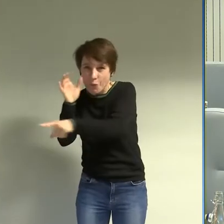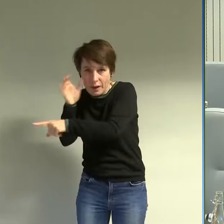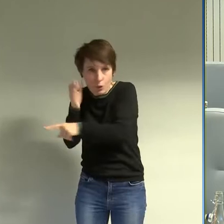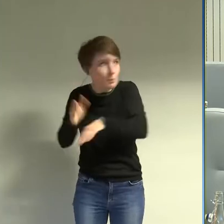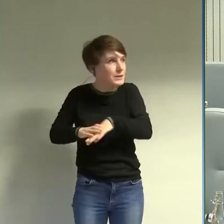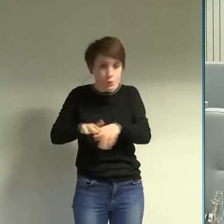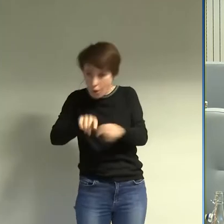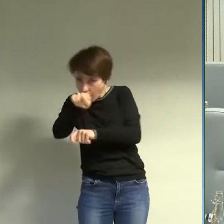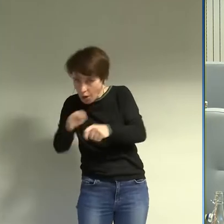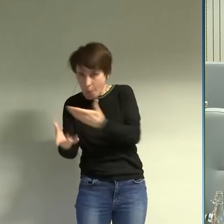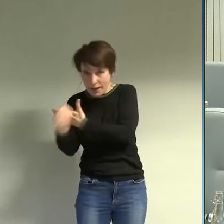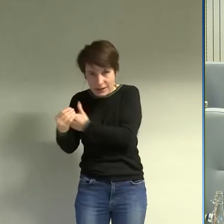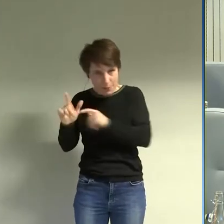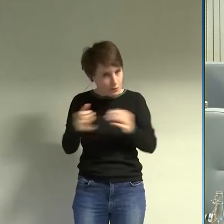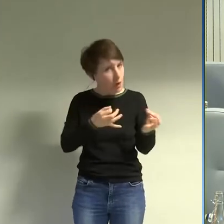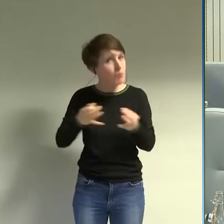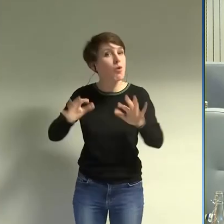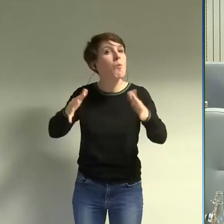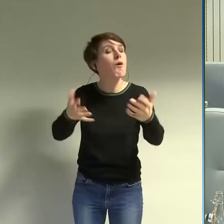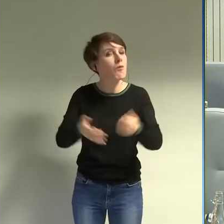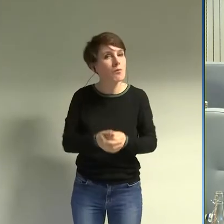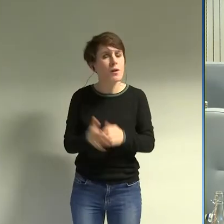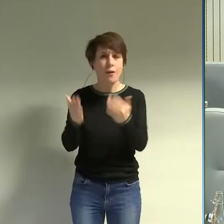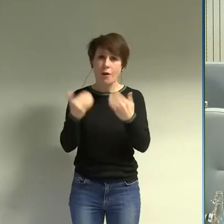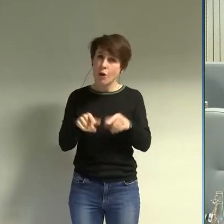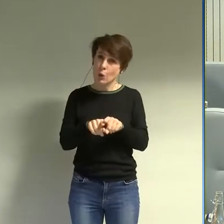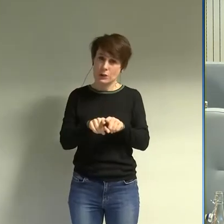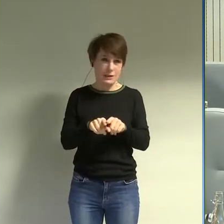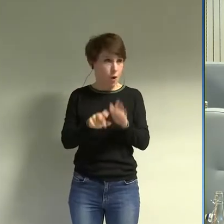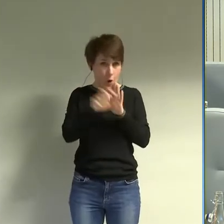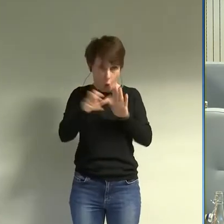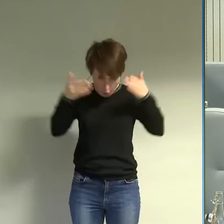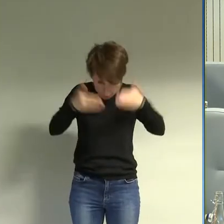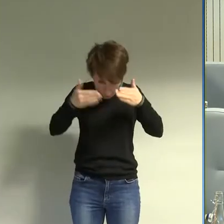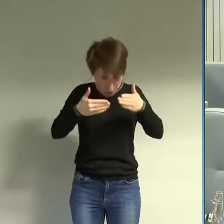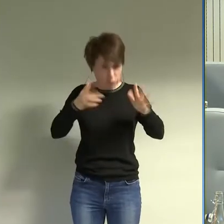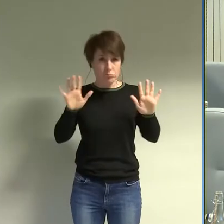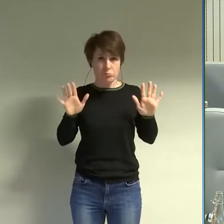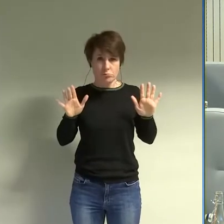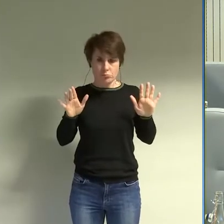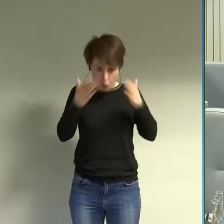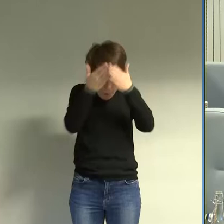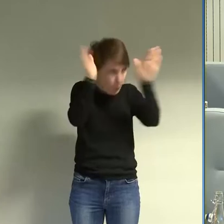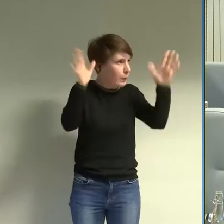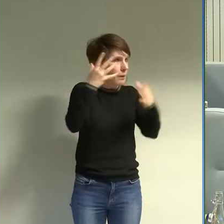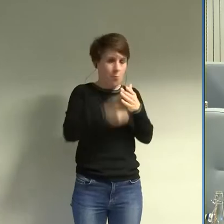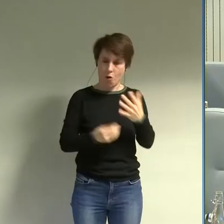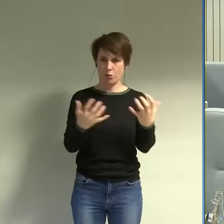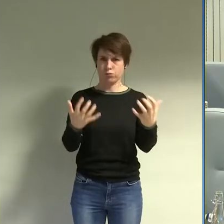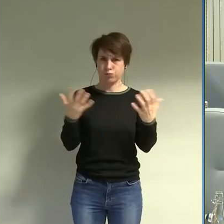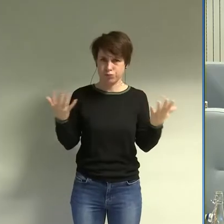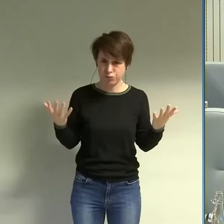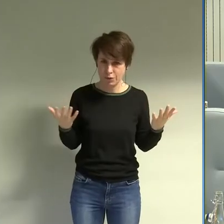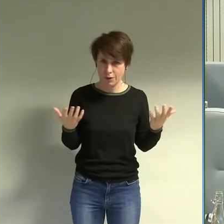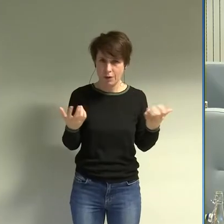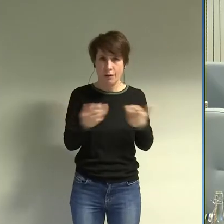enfin 1 grenoble au 1 grenoble au centrisme franchement incompréhensible c'est d'autant plus frappant quand on s'intéresse au cas pratiques que vous mettez en avant comme